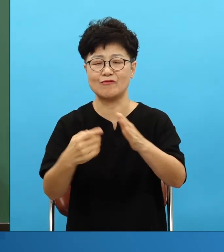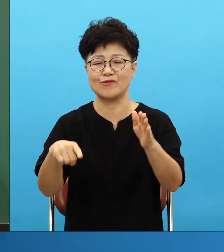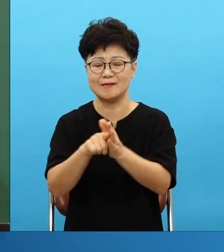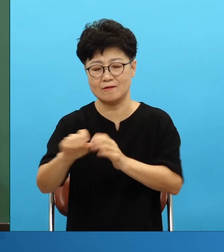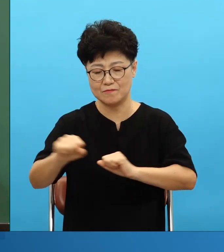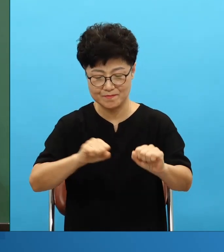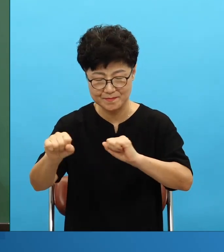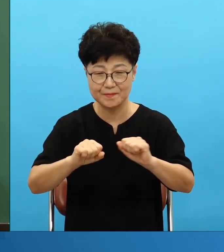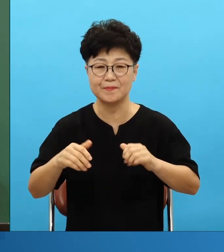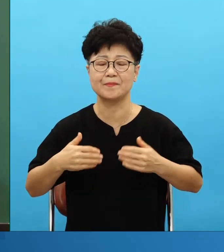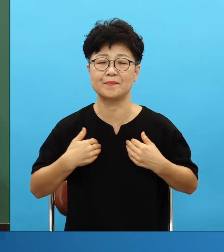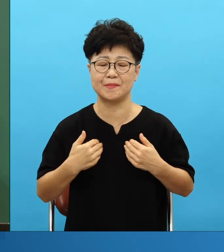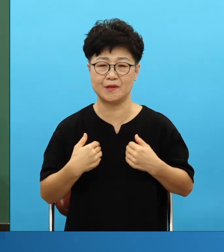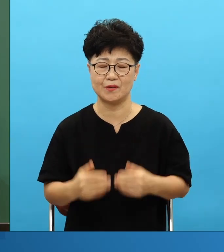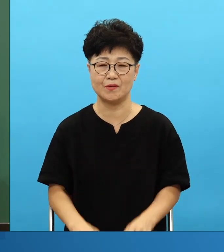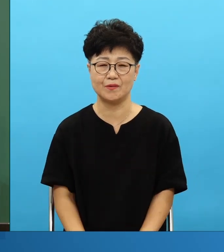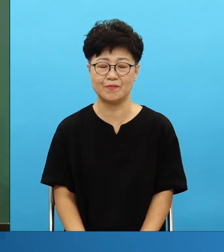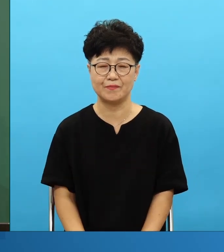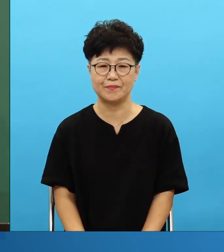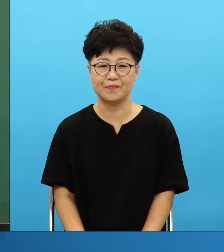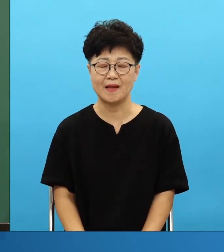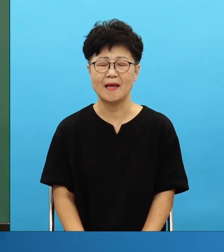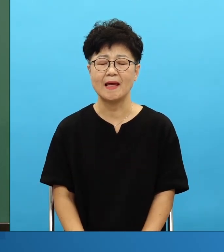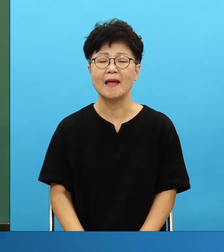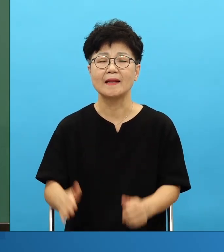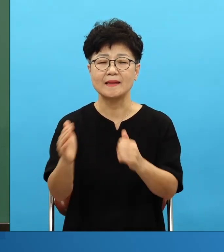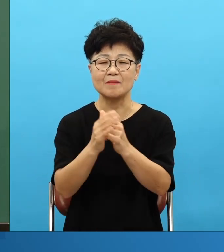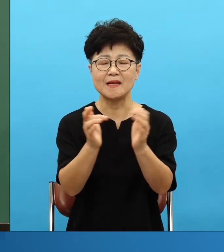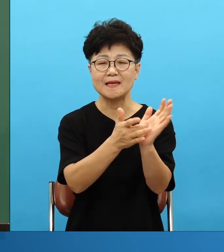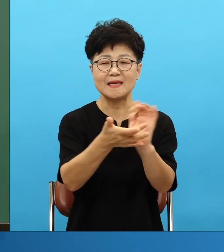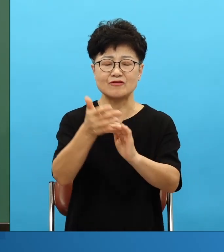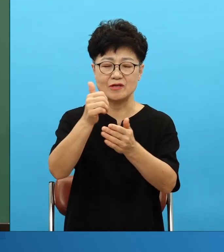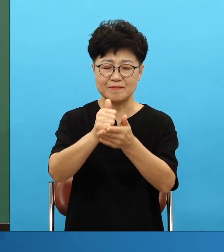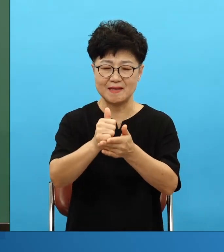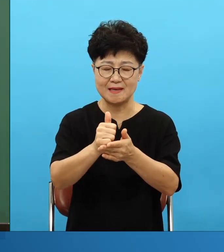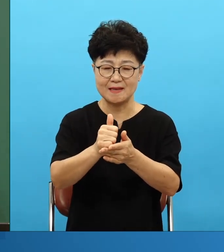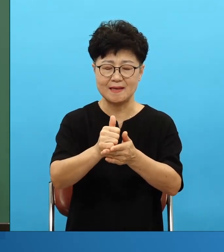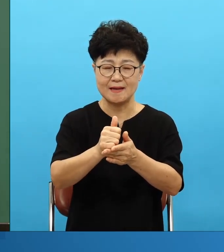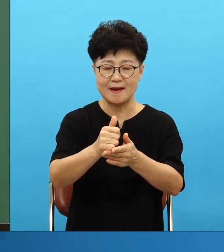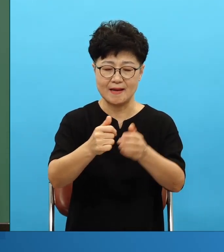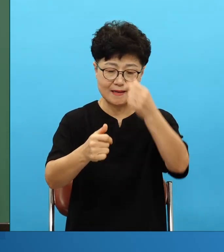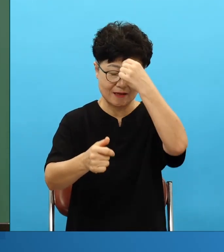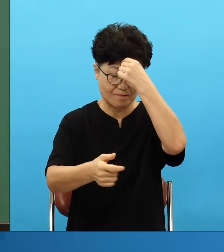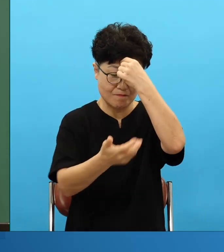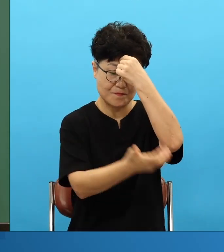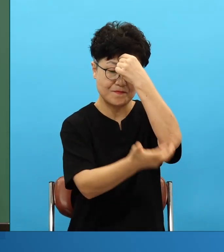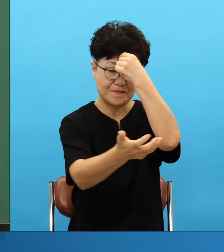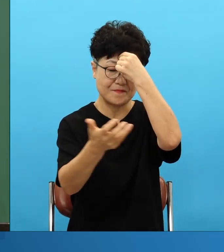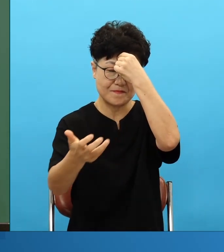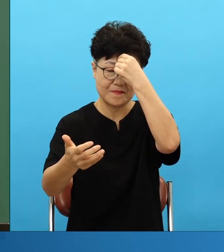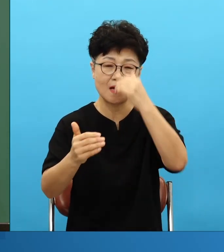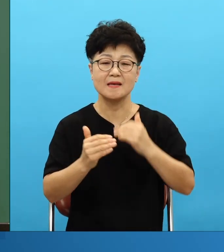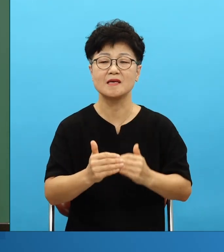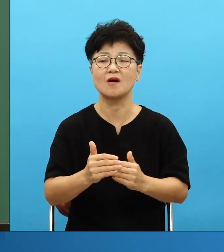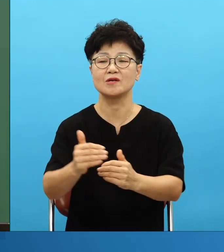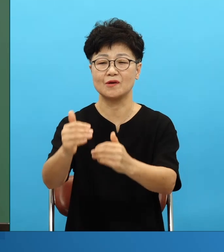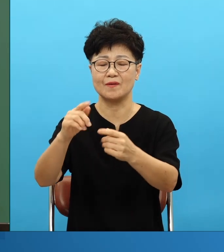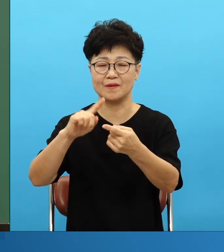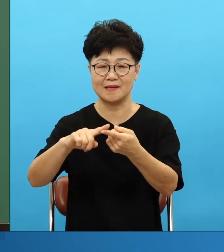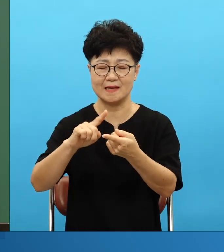journey. 그래서 예수님이 여정을 얘기한 거예요. That's why Jesus spoke about the journey. 그리고